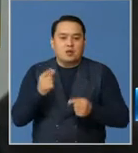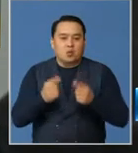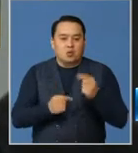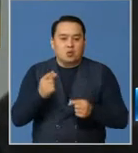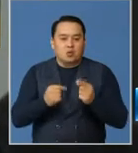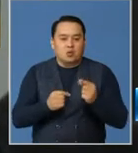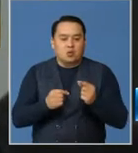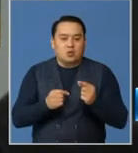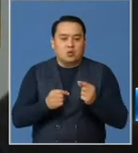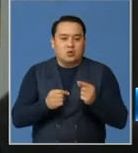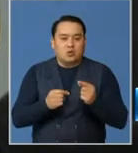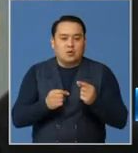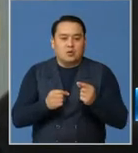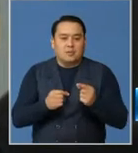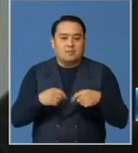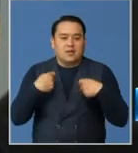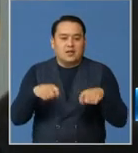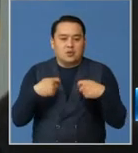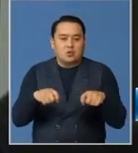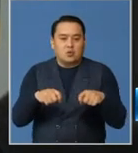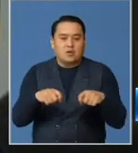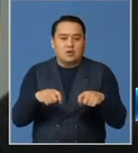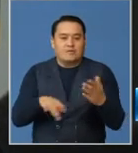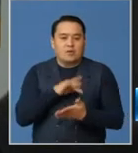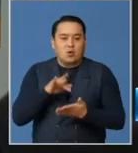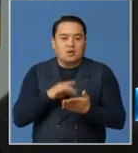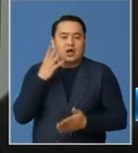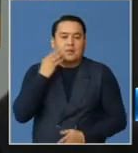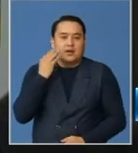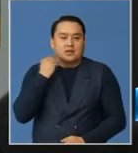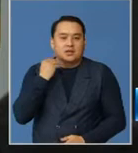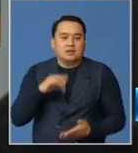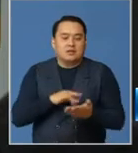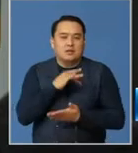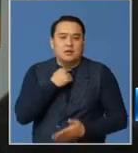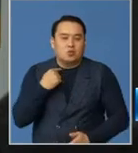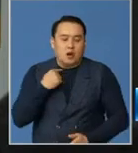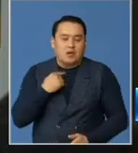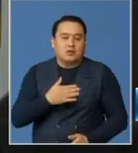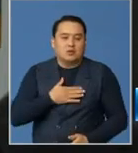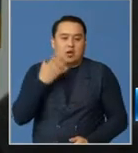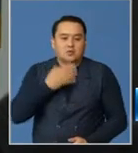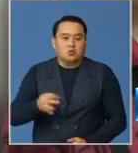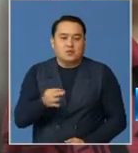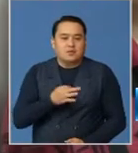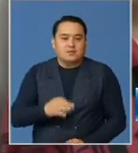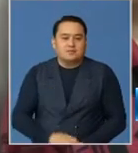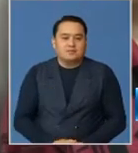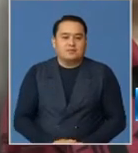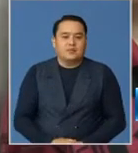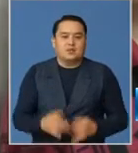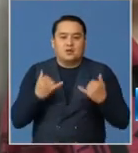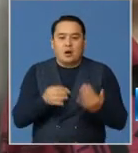продукцию и поставляет ее на рынке города Алматы, города Талдыкургана и нашей Алматинской области. На